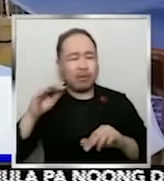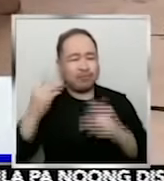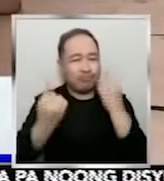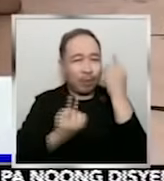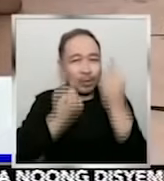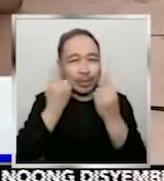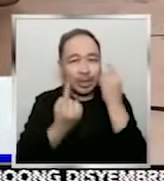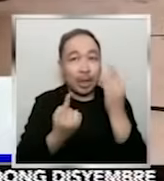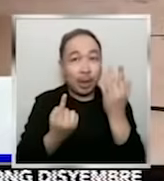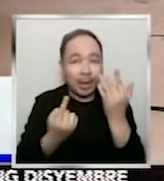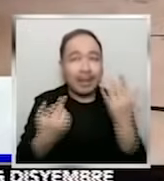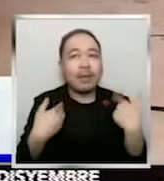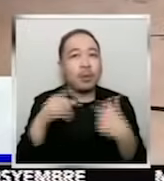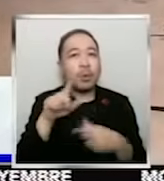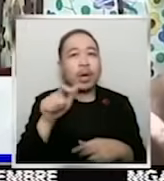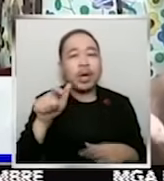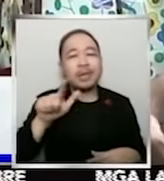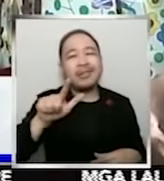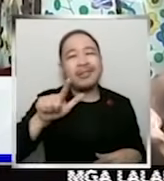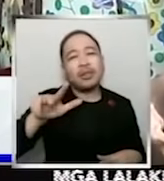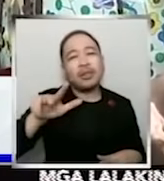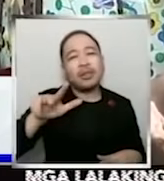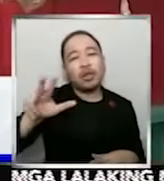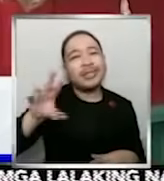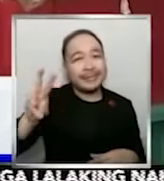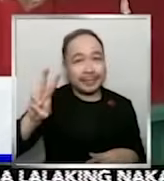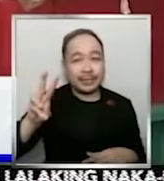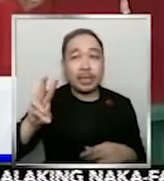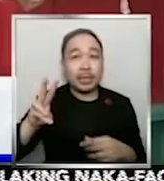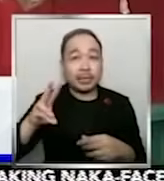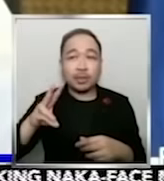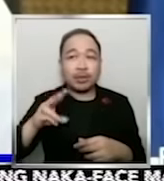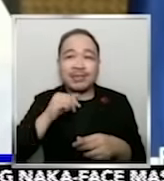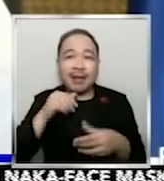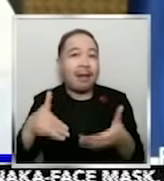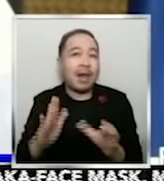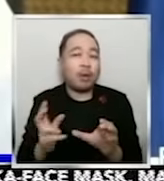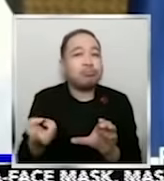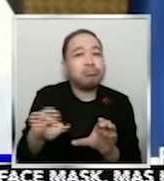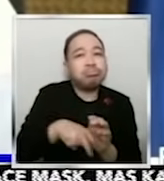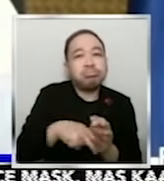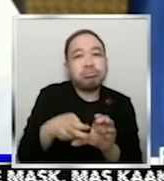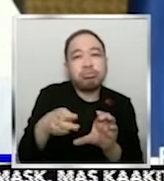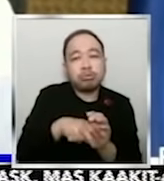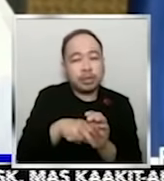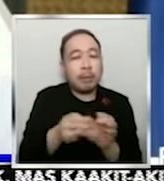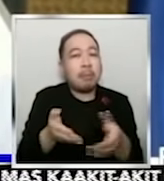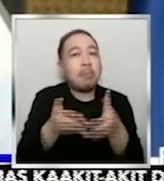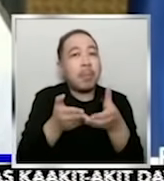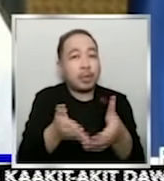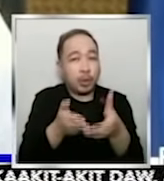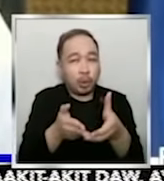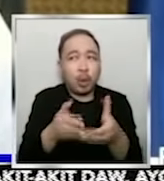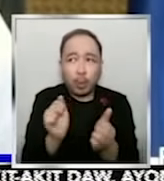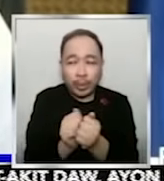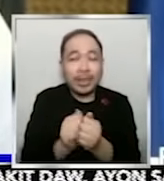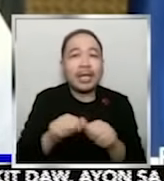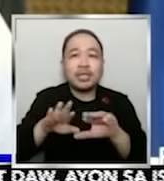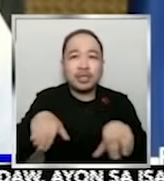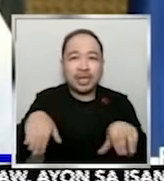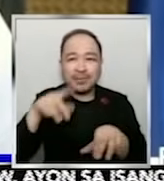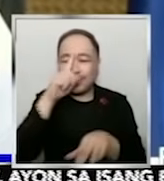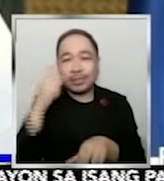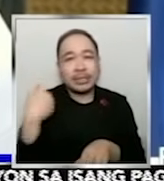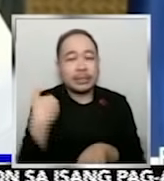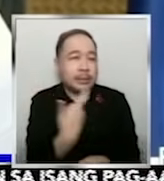na tausog, kabilang ang ilang bata na hindi pinasakay ng barko dahil hindi bakunado. I was viewing the TV. Nakita ko yung mga